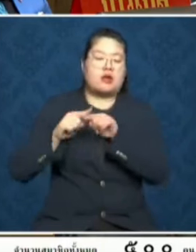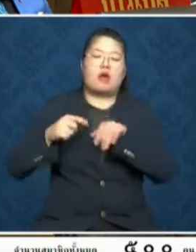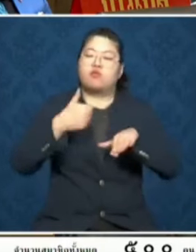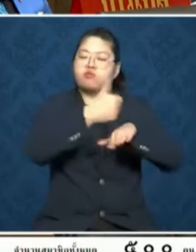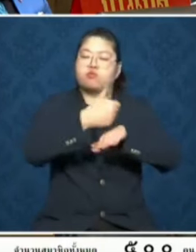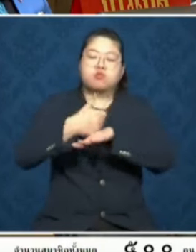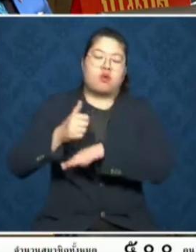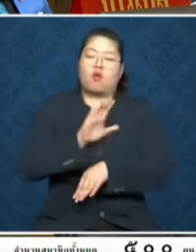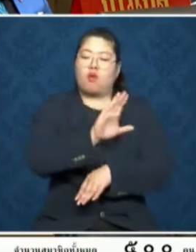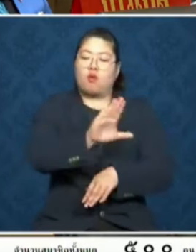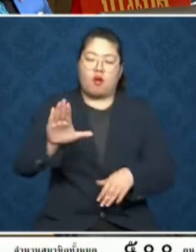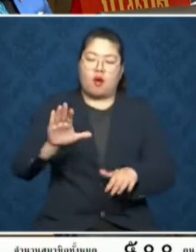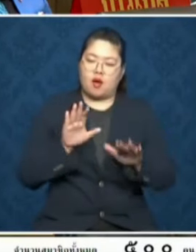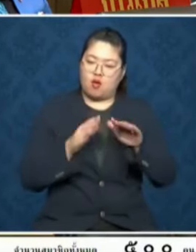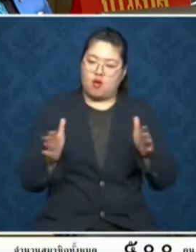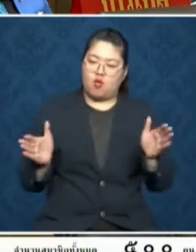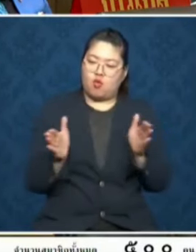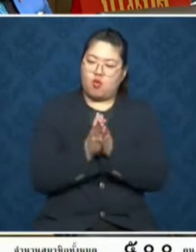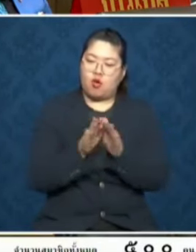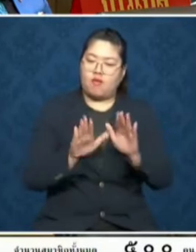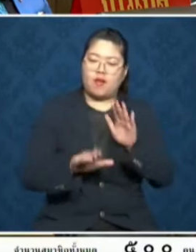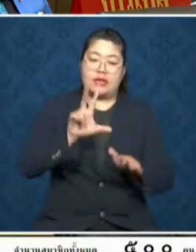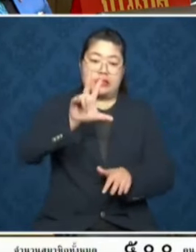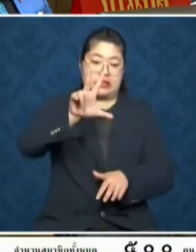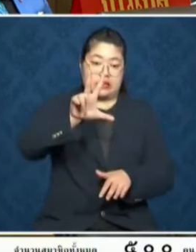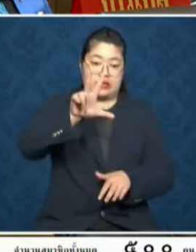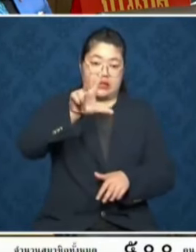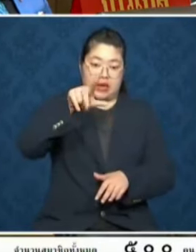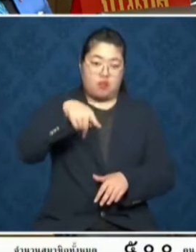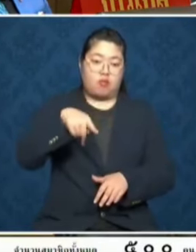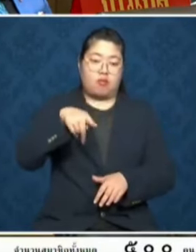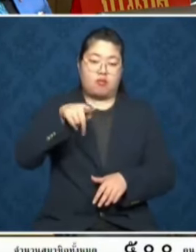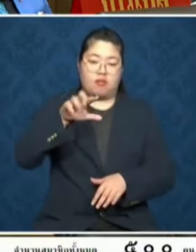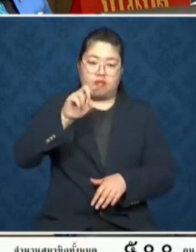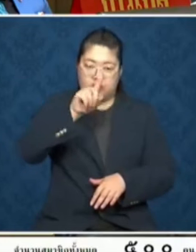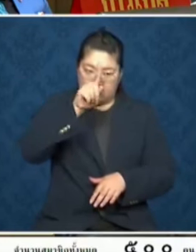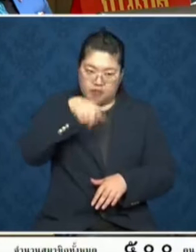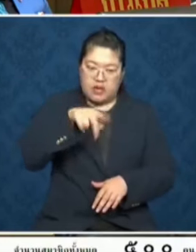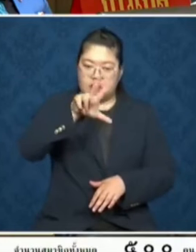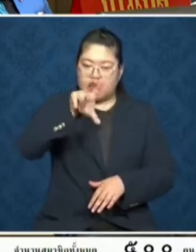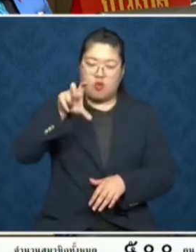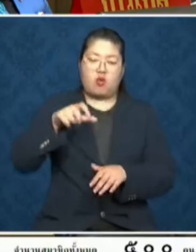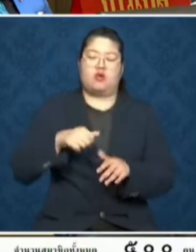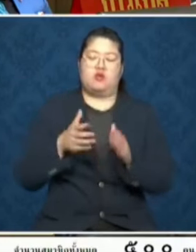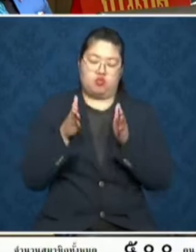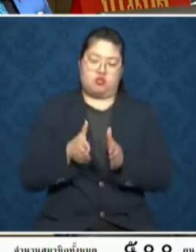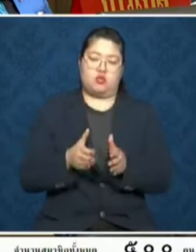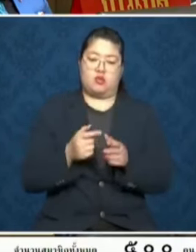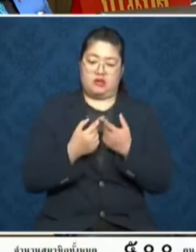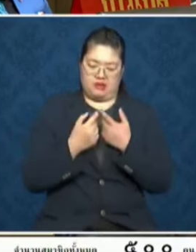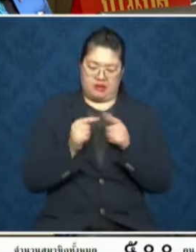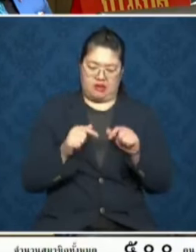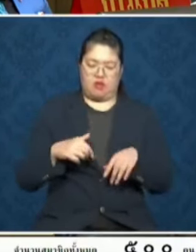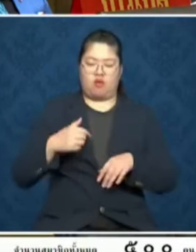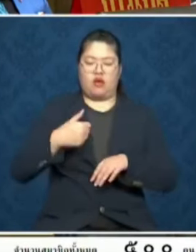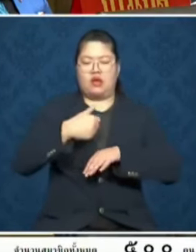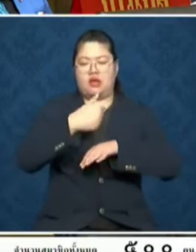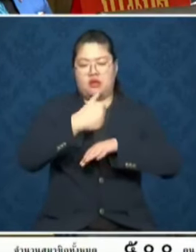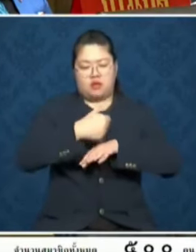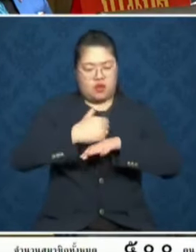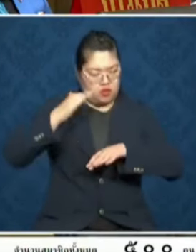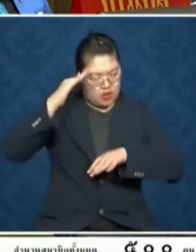ทั้งสิ้นเนี่ยมีอยู่ประมาณ 1,300 นายนะคะที่มีตำแหน่งแต่อีก700นายนะคะเป็นนายพลที่ไม่ได้รับมอบหมาย